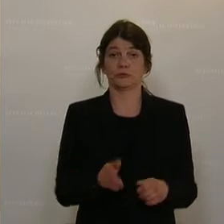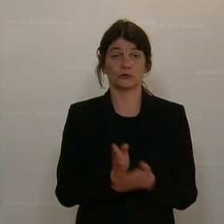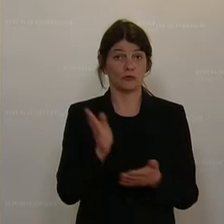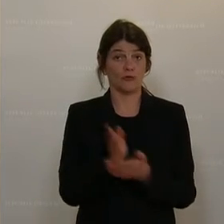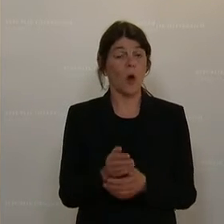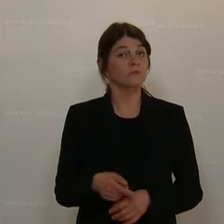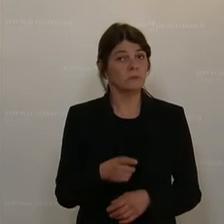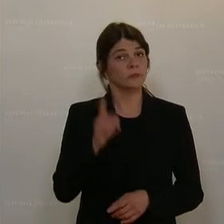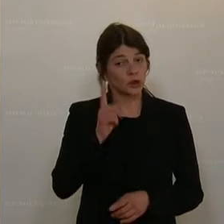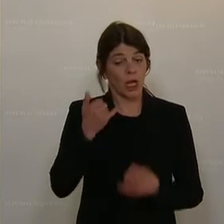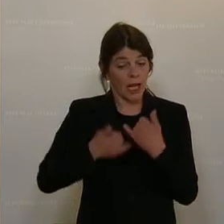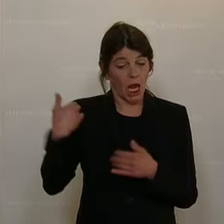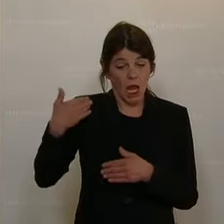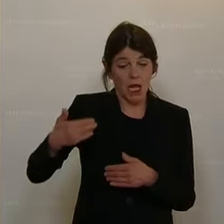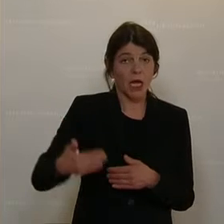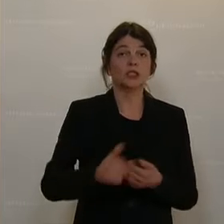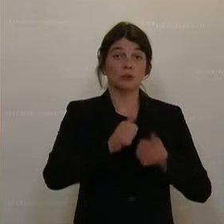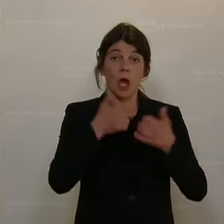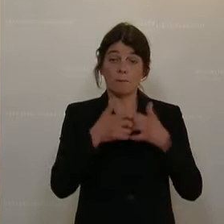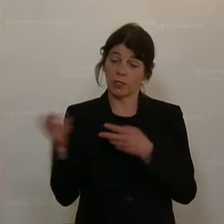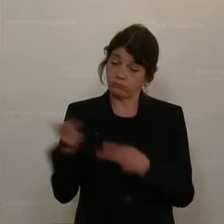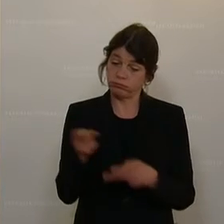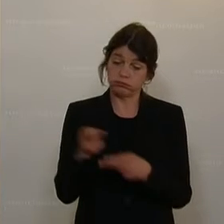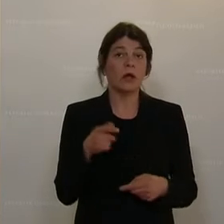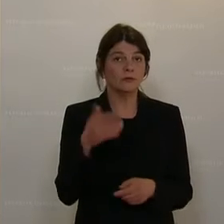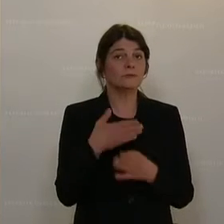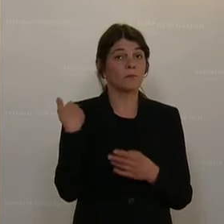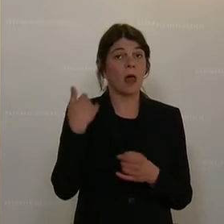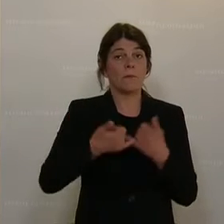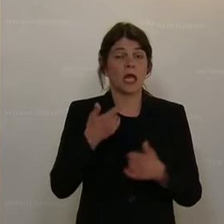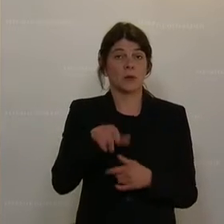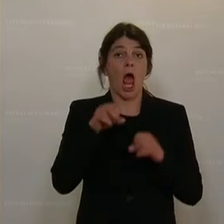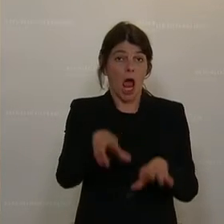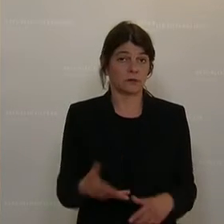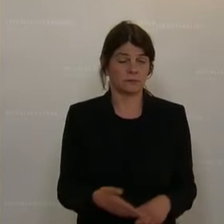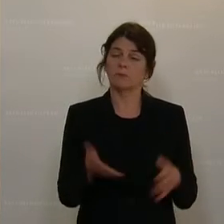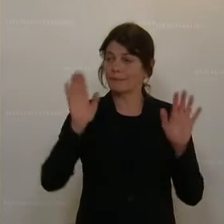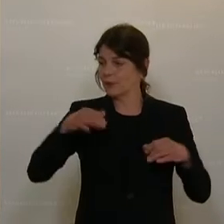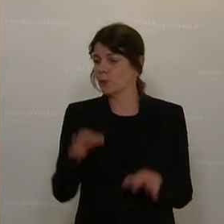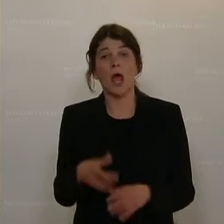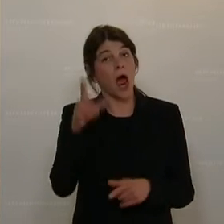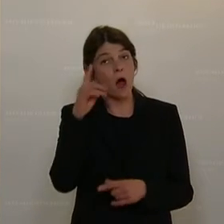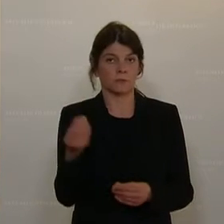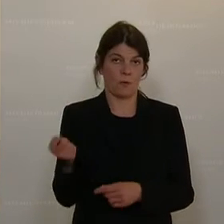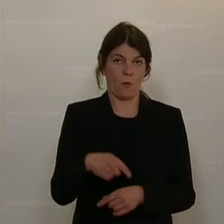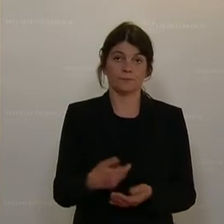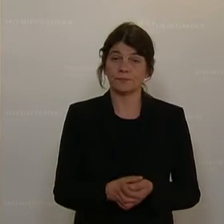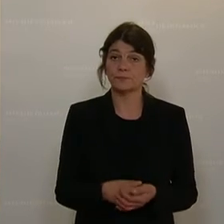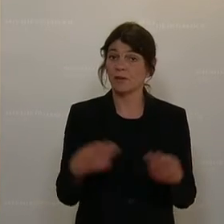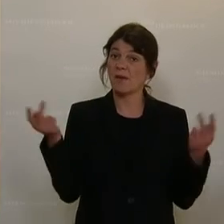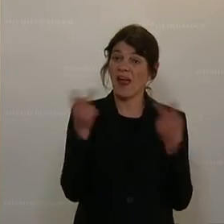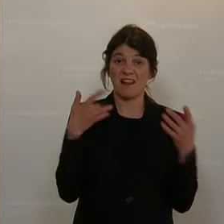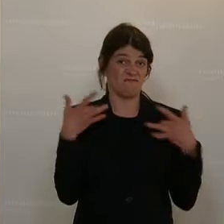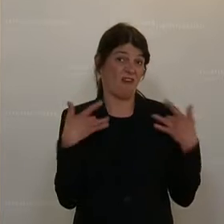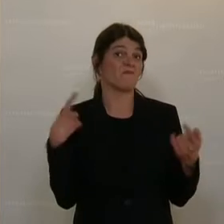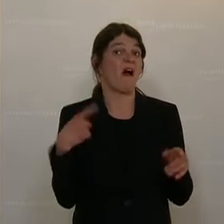zur Vorlage eines jährlichen Sportberichts aus dem Jahr 2018. Gut, Hauptsache er kommt. Ein ähnliches Theater